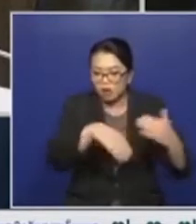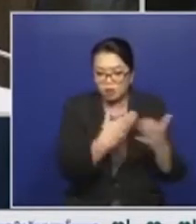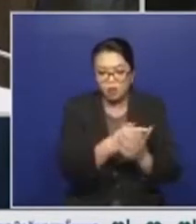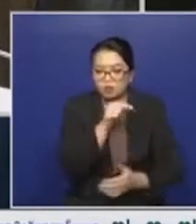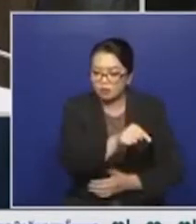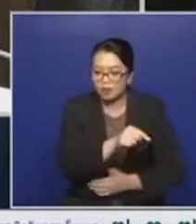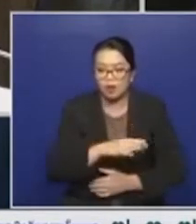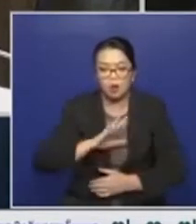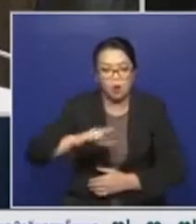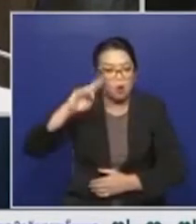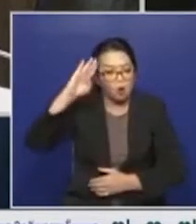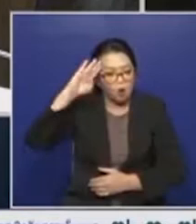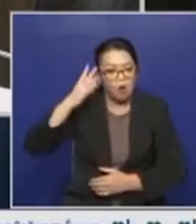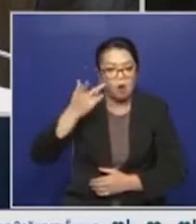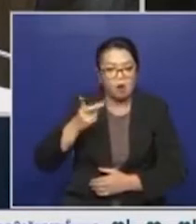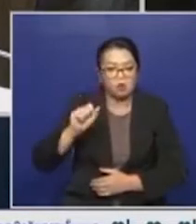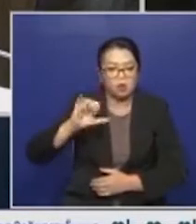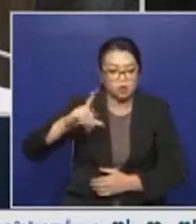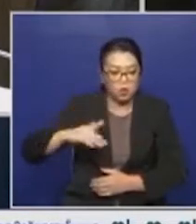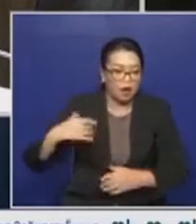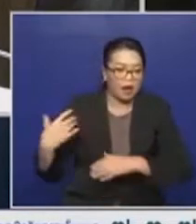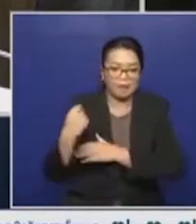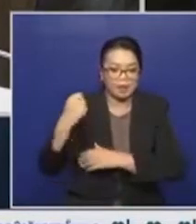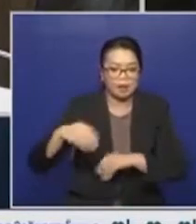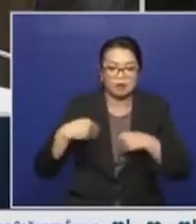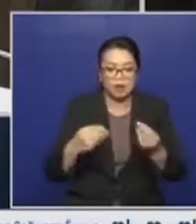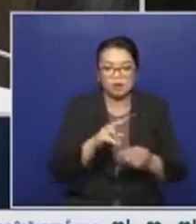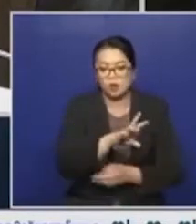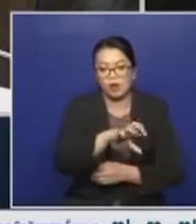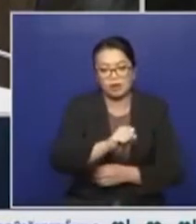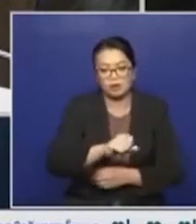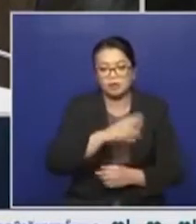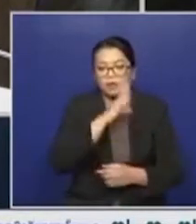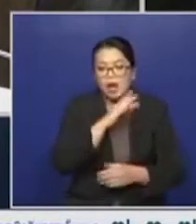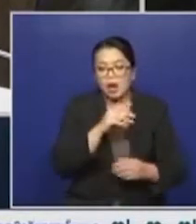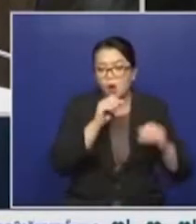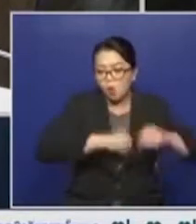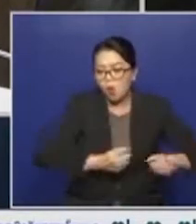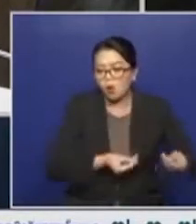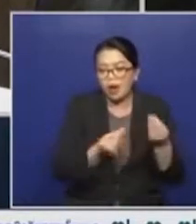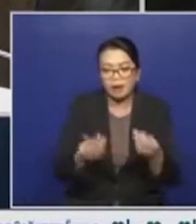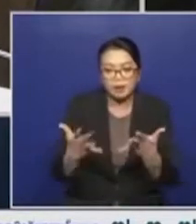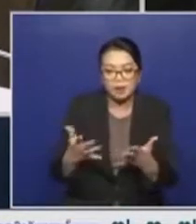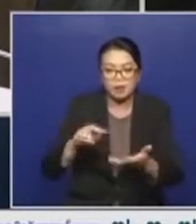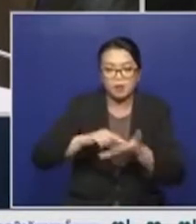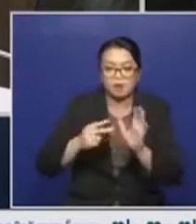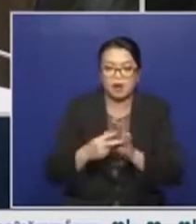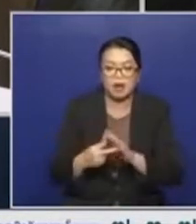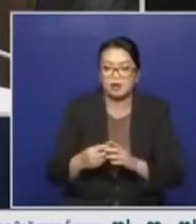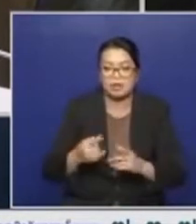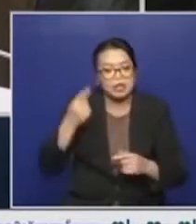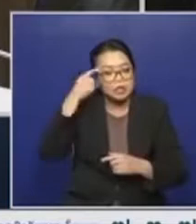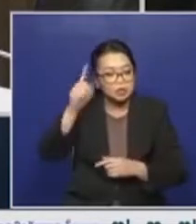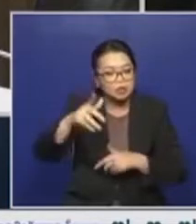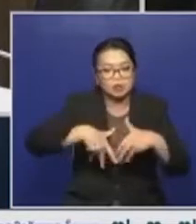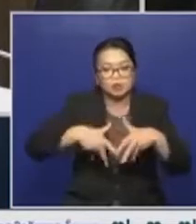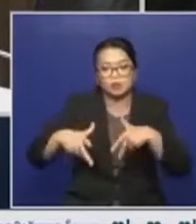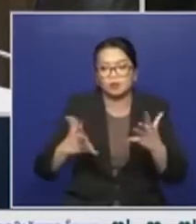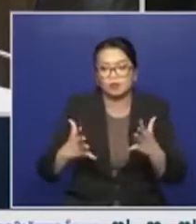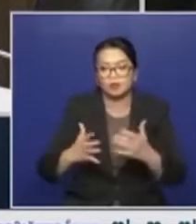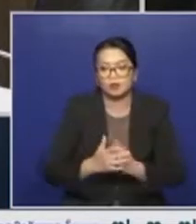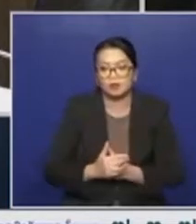ของคณะข้อ 2ช.ม.ไม่มีความยึดโยงกับประชาชนแม้แต่น้อยและยังมีอำนาจเป็นองค์กร